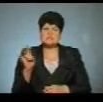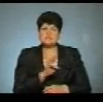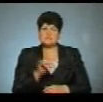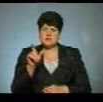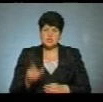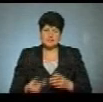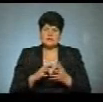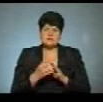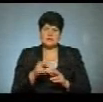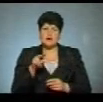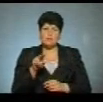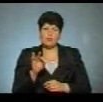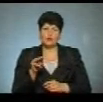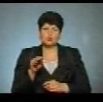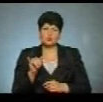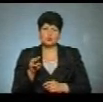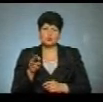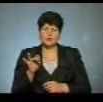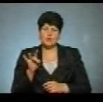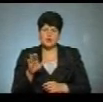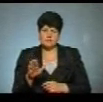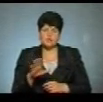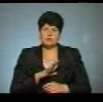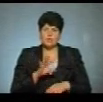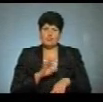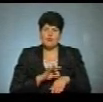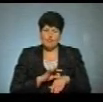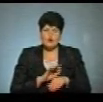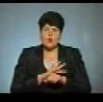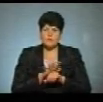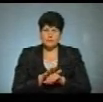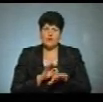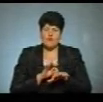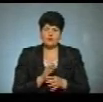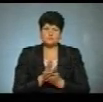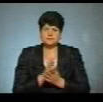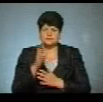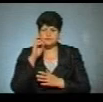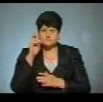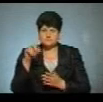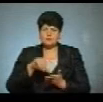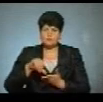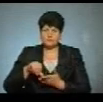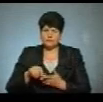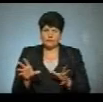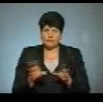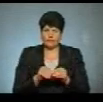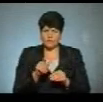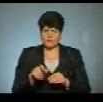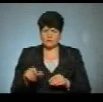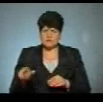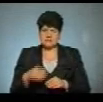села Потуторів Шумського району, який був хворий на коронавірус, проводив відправи в присутності парафіян. Про це повідомив голова